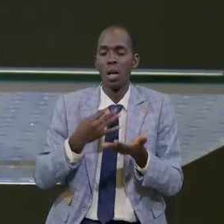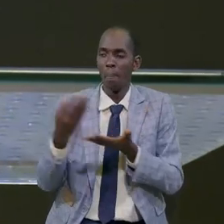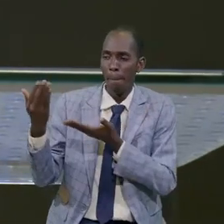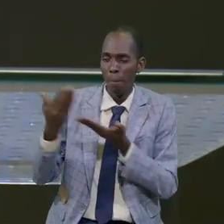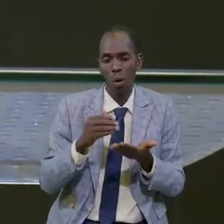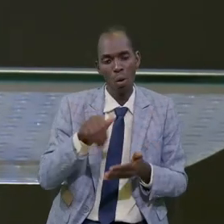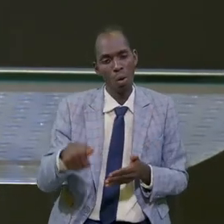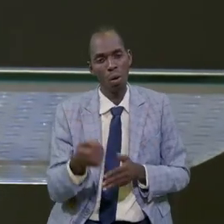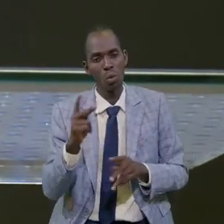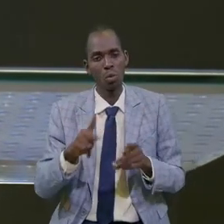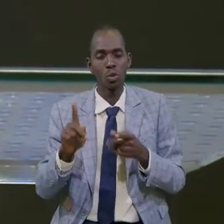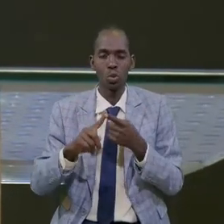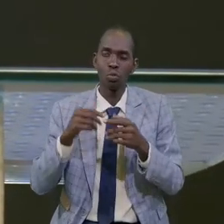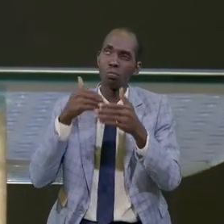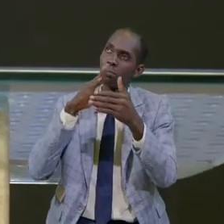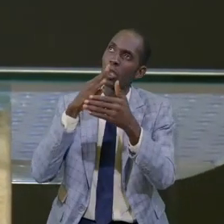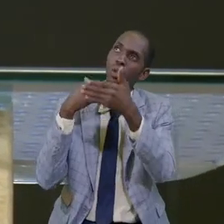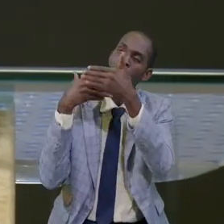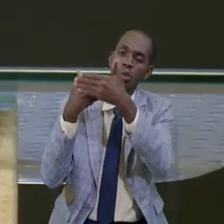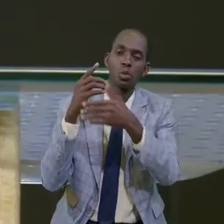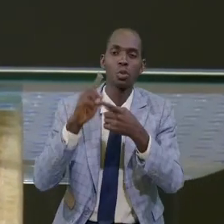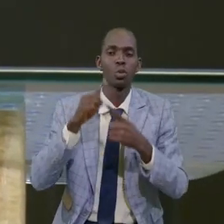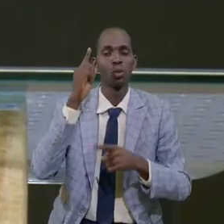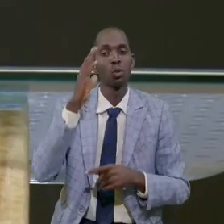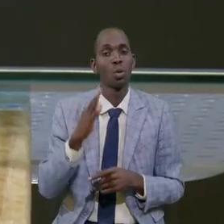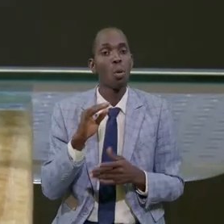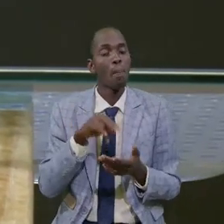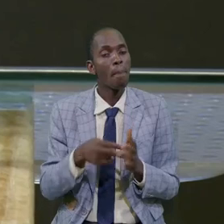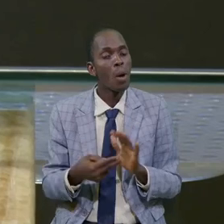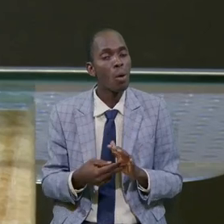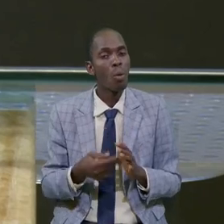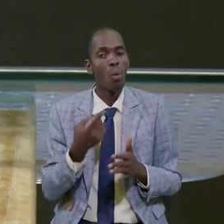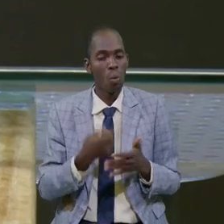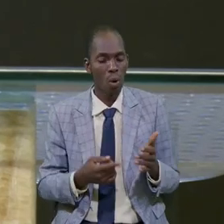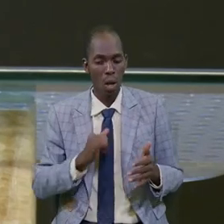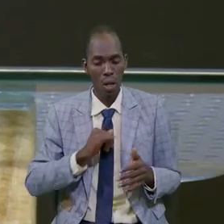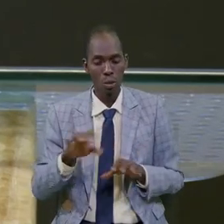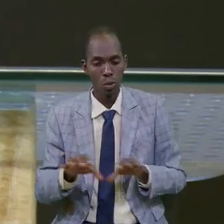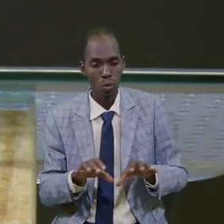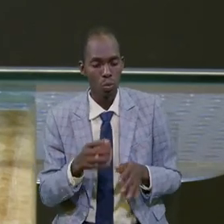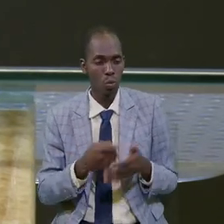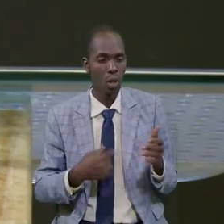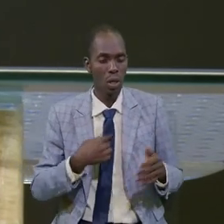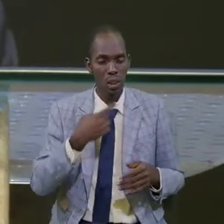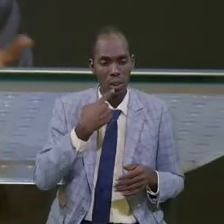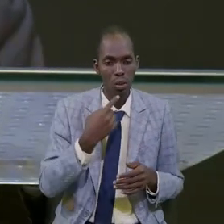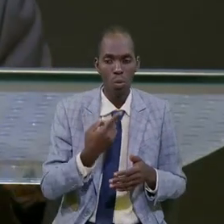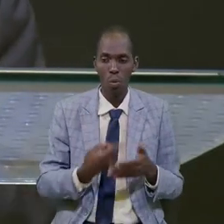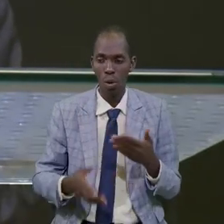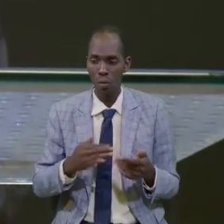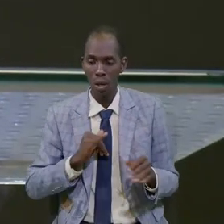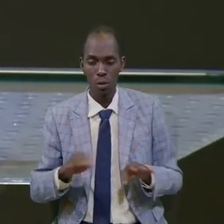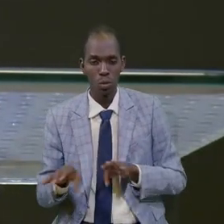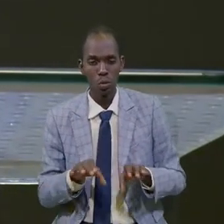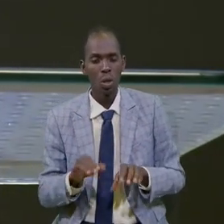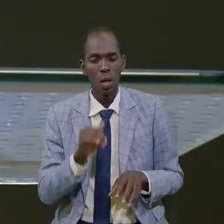rapprocher les autres du Seigneur. C'est ainsi qu'on vit. Ce que je fais, ce que je dis, comment j'agis et ce que je fais là,